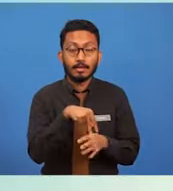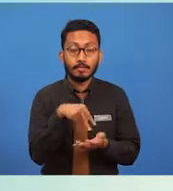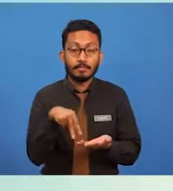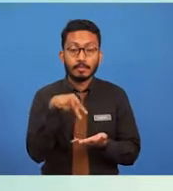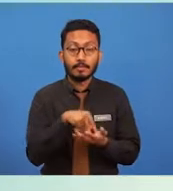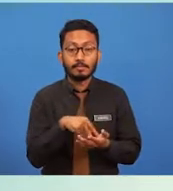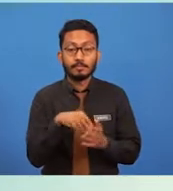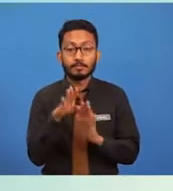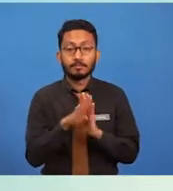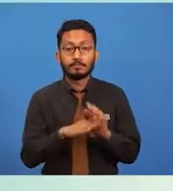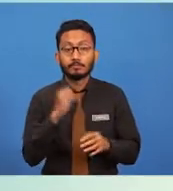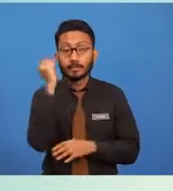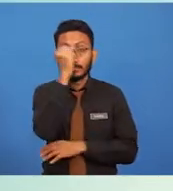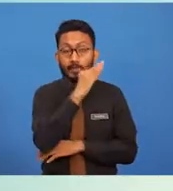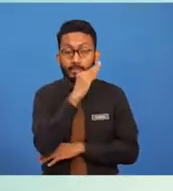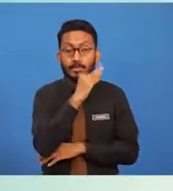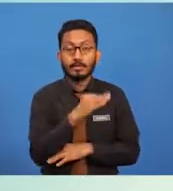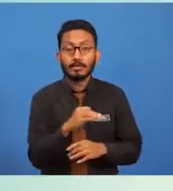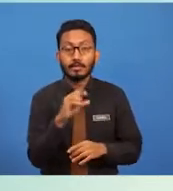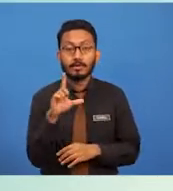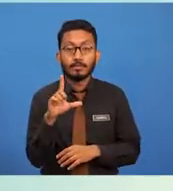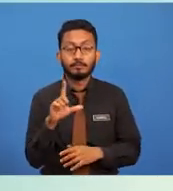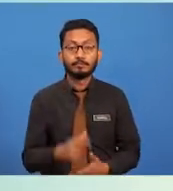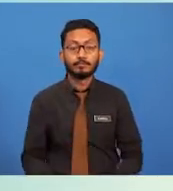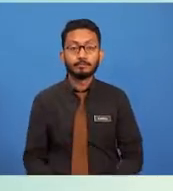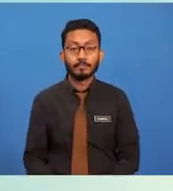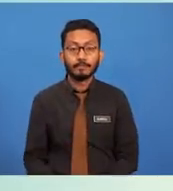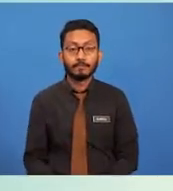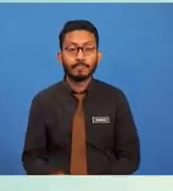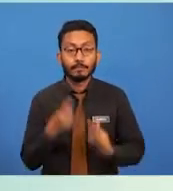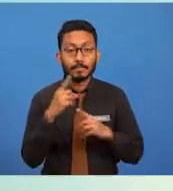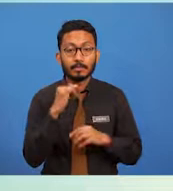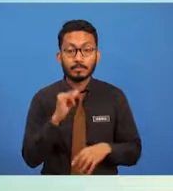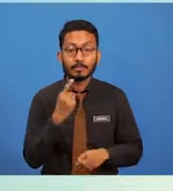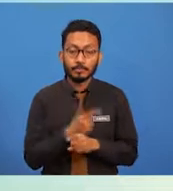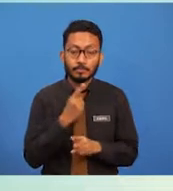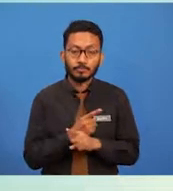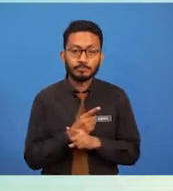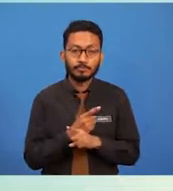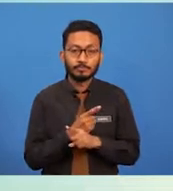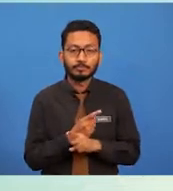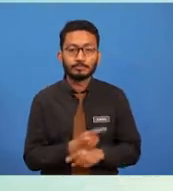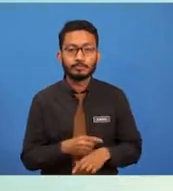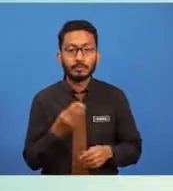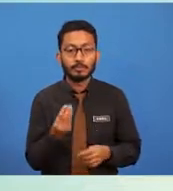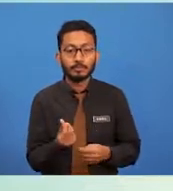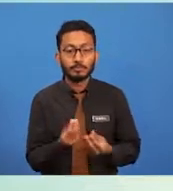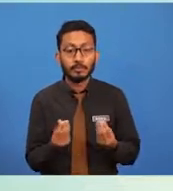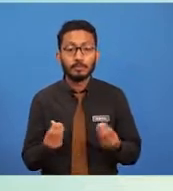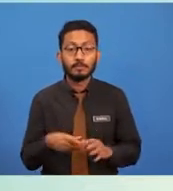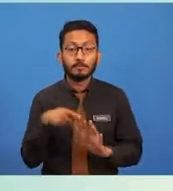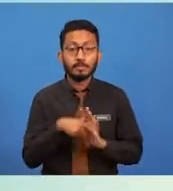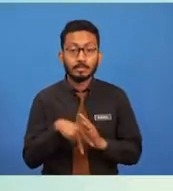alkali adalah antara jawapan yang betul. Serbuk penaik digunakan untuk